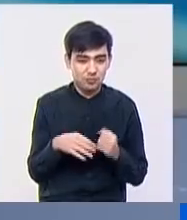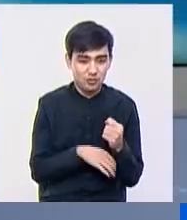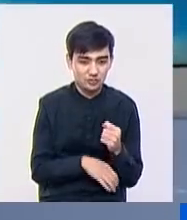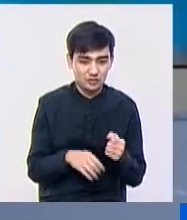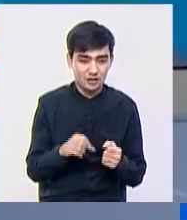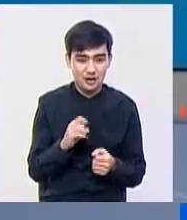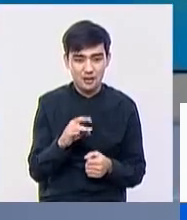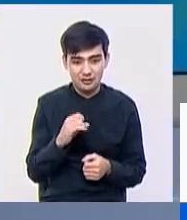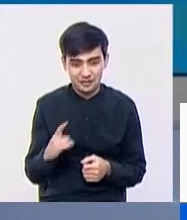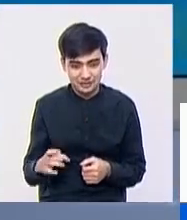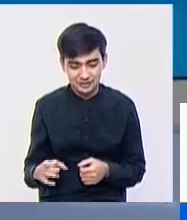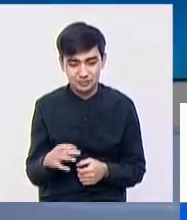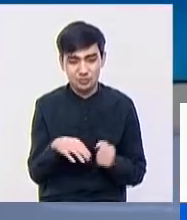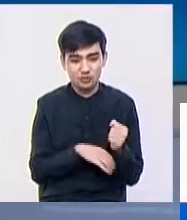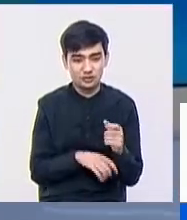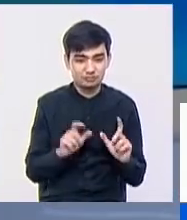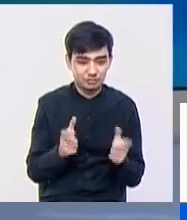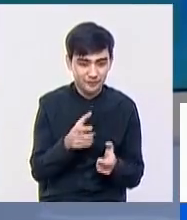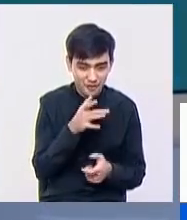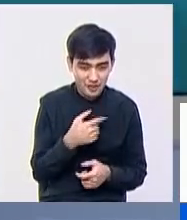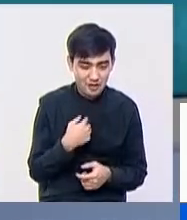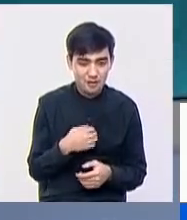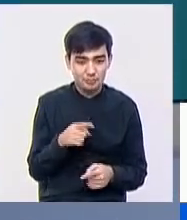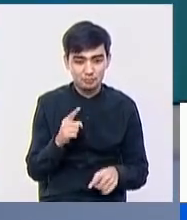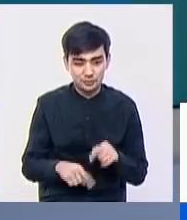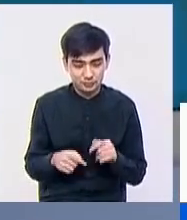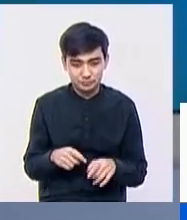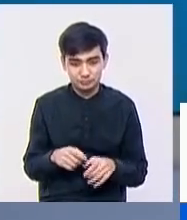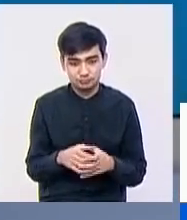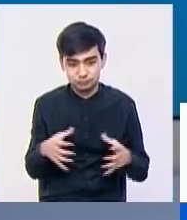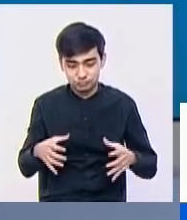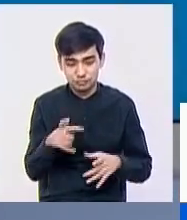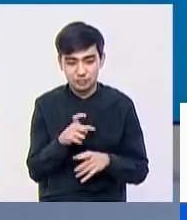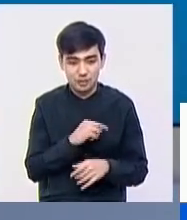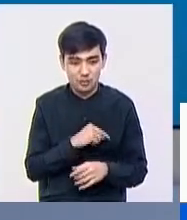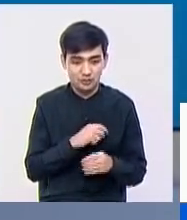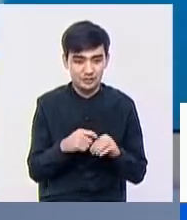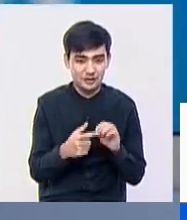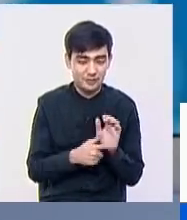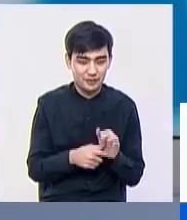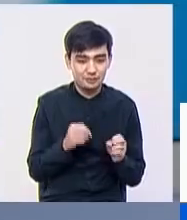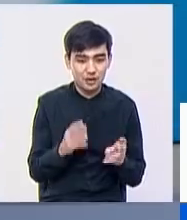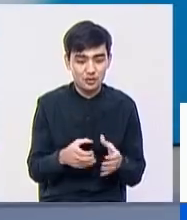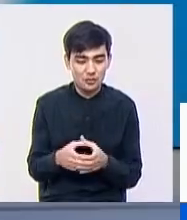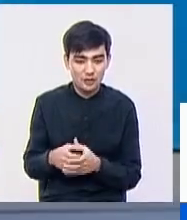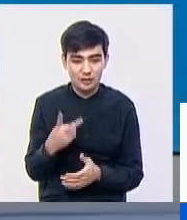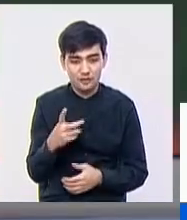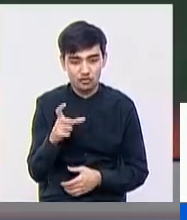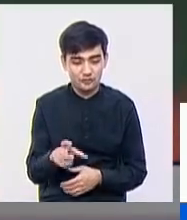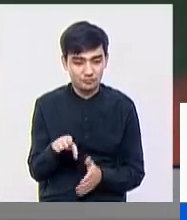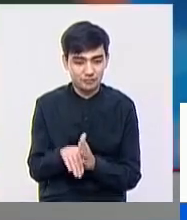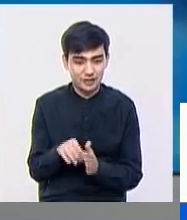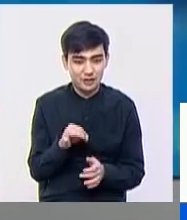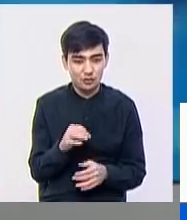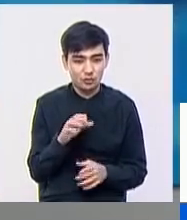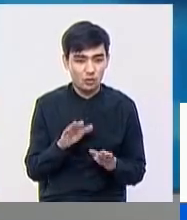Арыси, после пандемии. Поэтому мы быстро мобилизовались. У нас работают 17 мобильных бригад по 2 человека, в основном